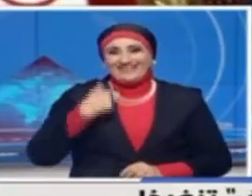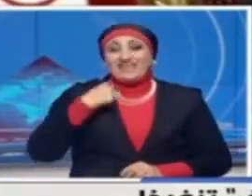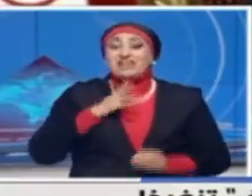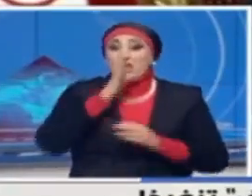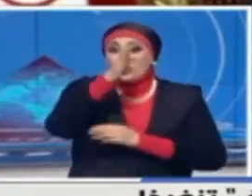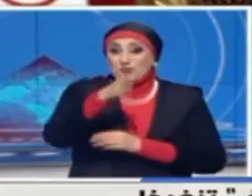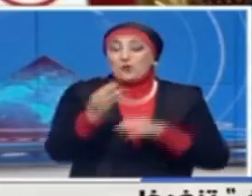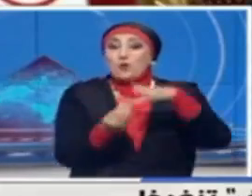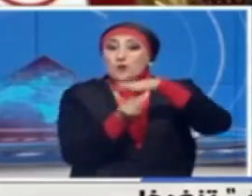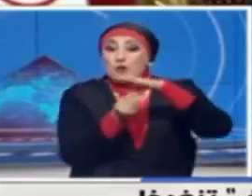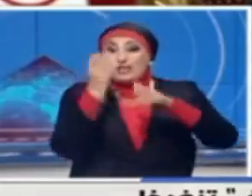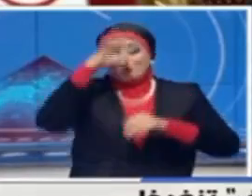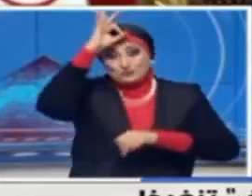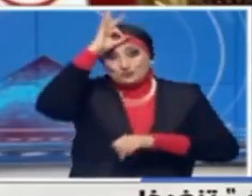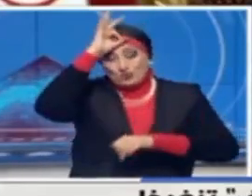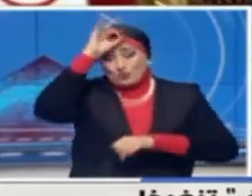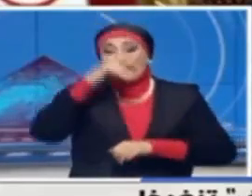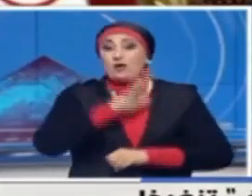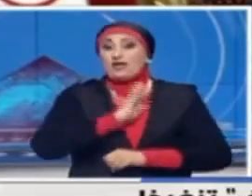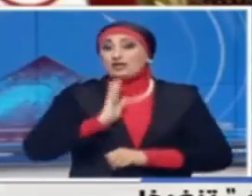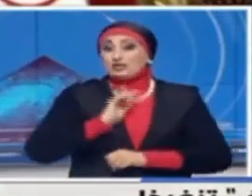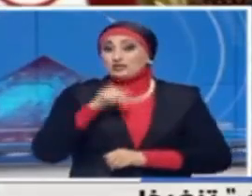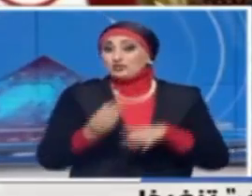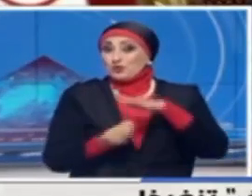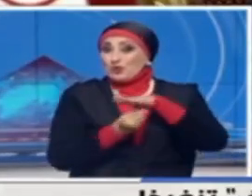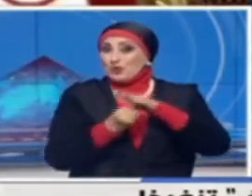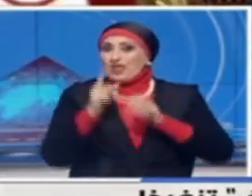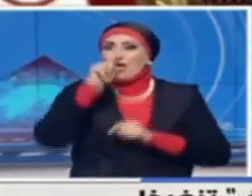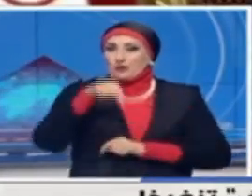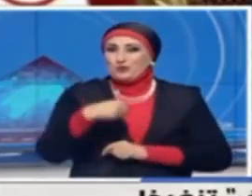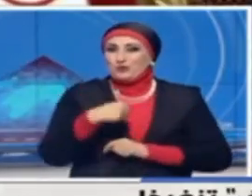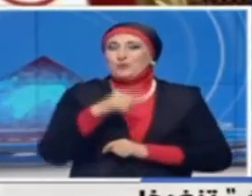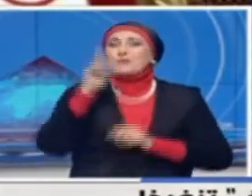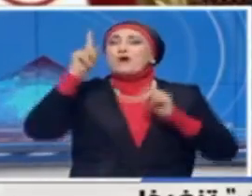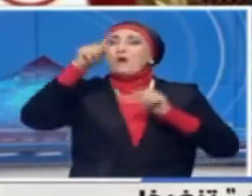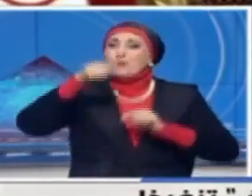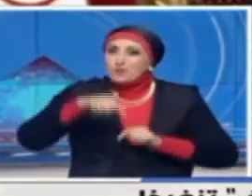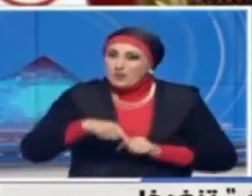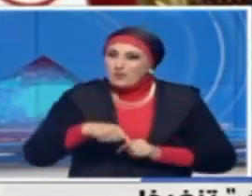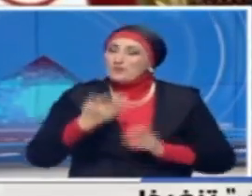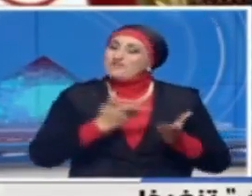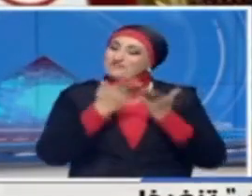لكليه الشرطه والكليه الحربيه وتشوف، ويبقى يوم نقضيه هناك كلنا.